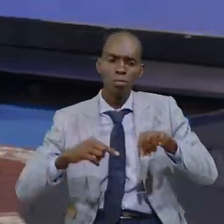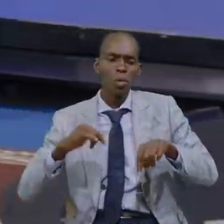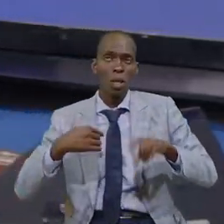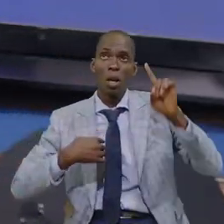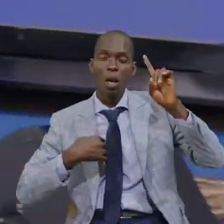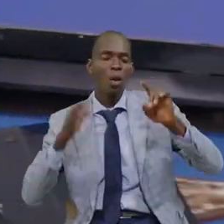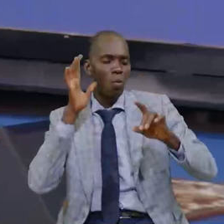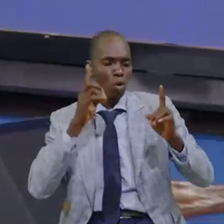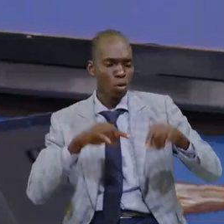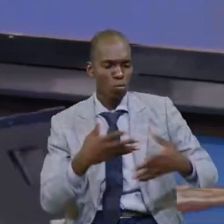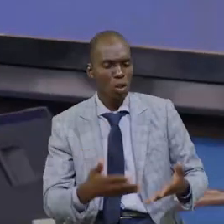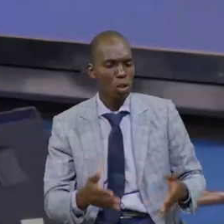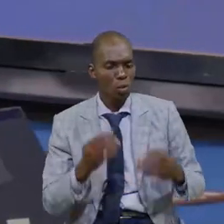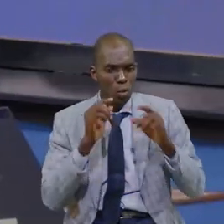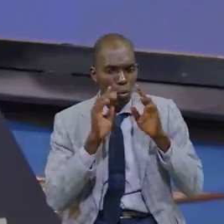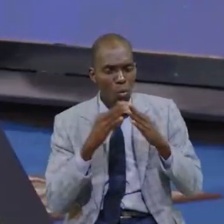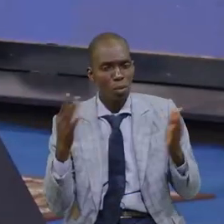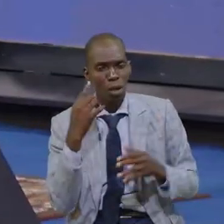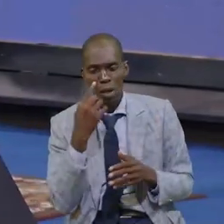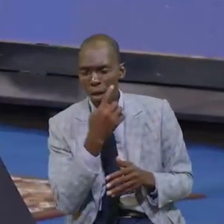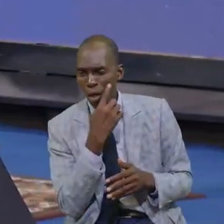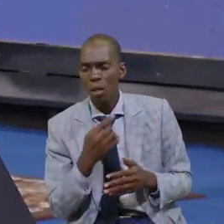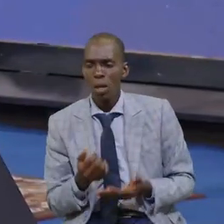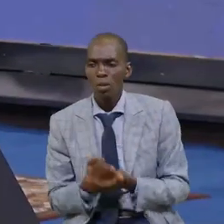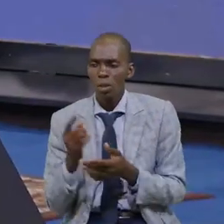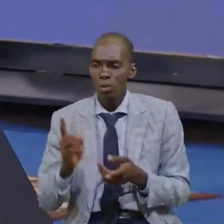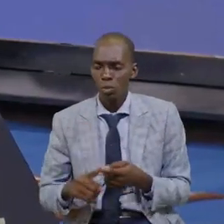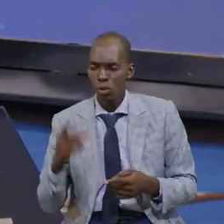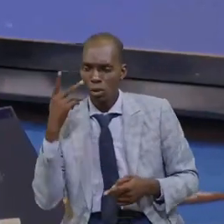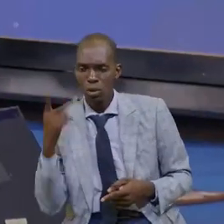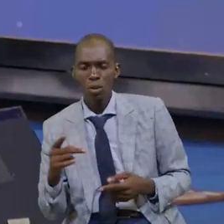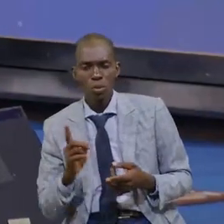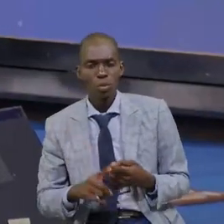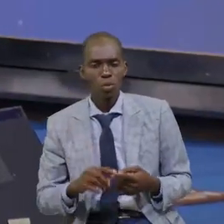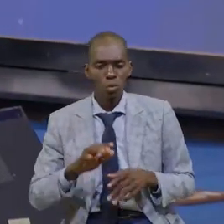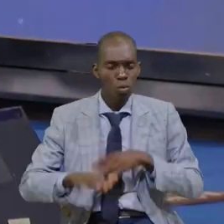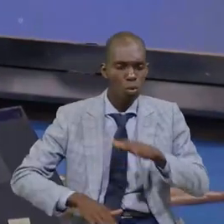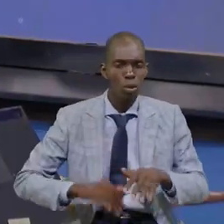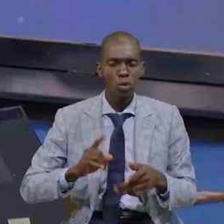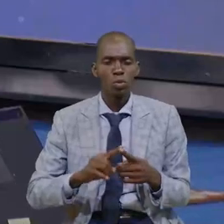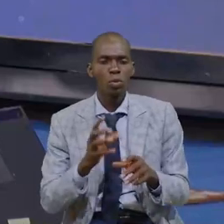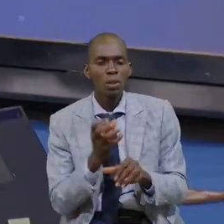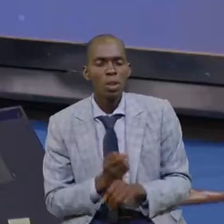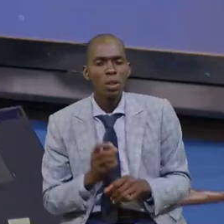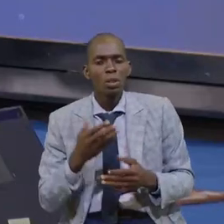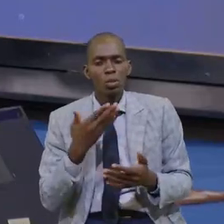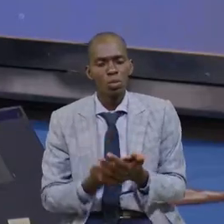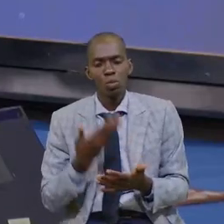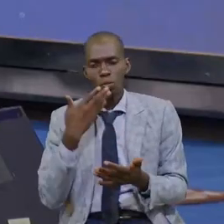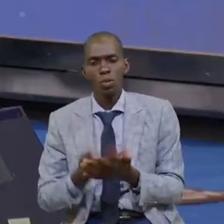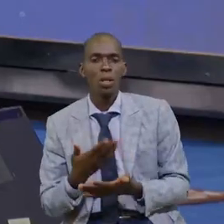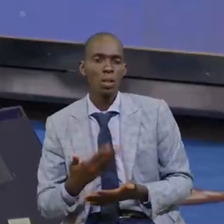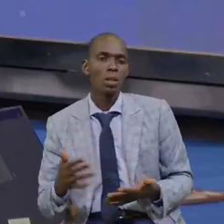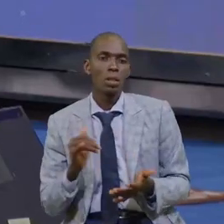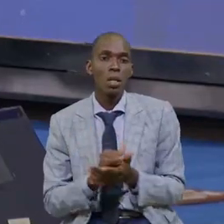je vais les faire lever et ils pourront voir et ils pourront aller là où se trouve cette bonté, cette bonne chose. C'est